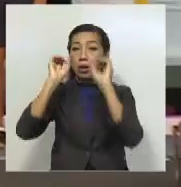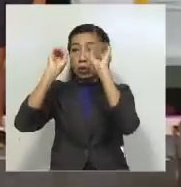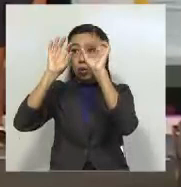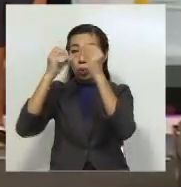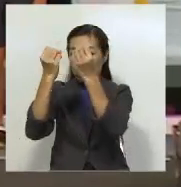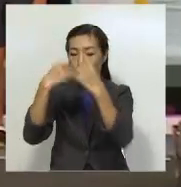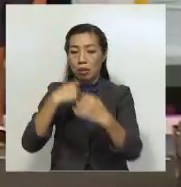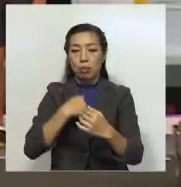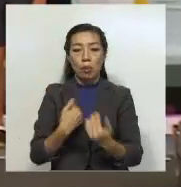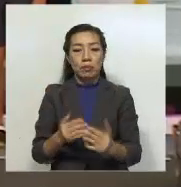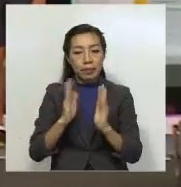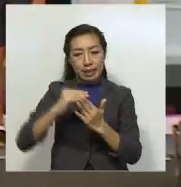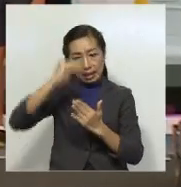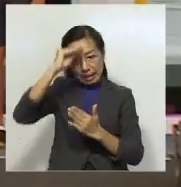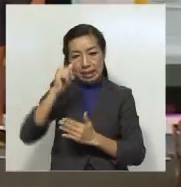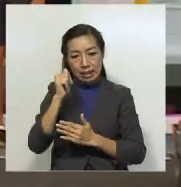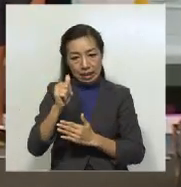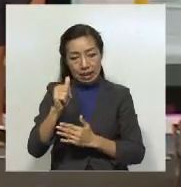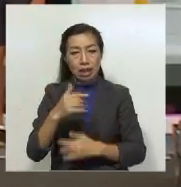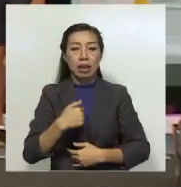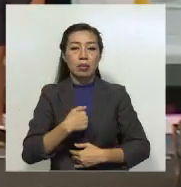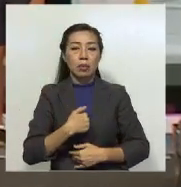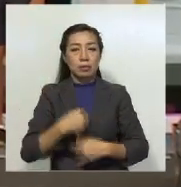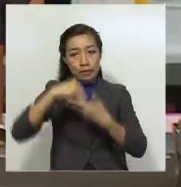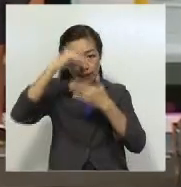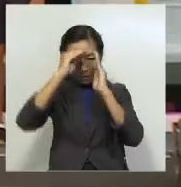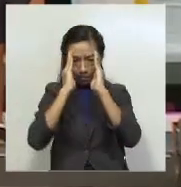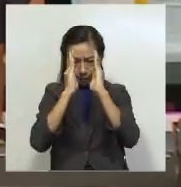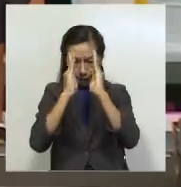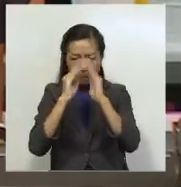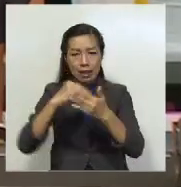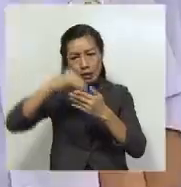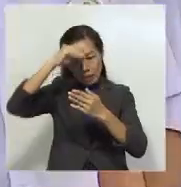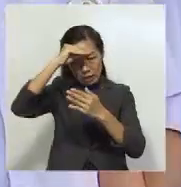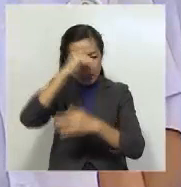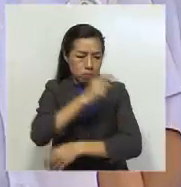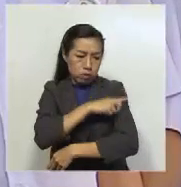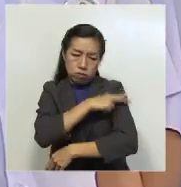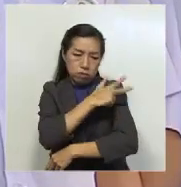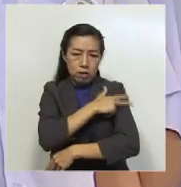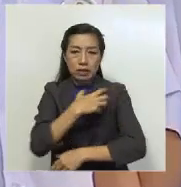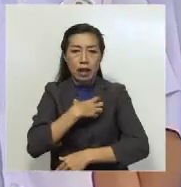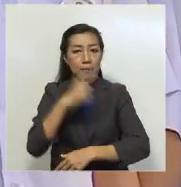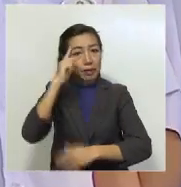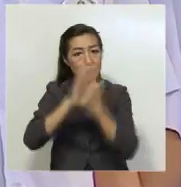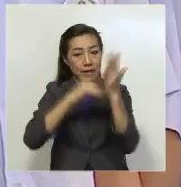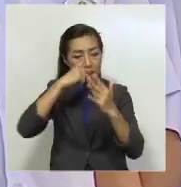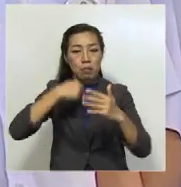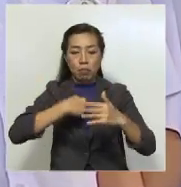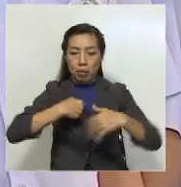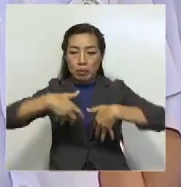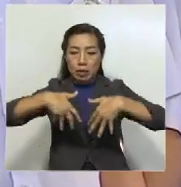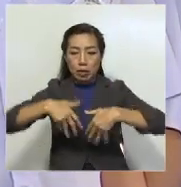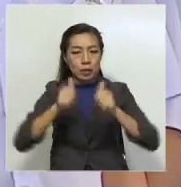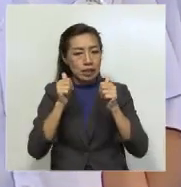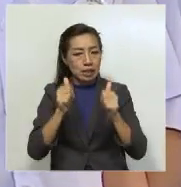ที่ดีของครูบาอาจารย์และพวกผมจะตั้งใจเรียนให้สูงที่สุดเป็นพลเมืองดีของประเทศไทยและของโ